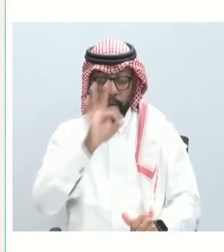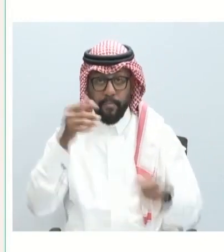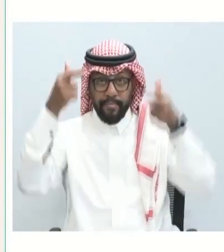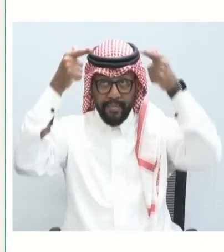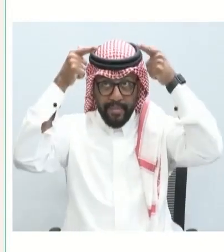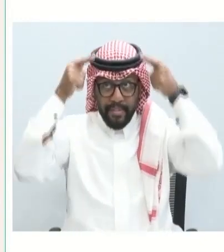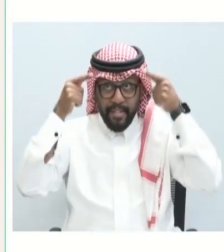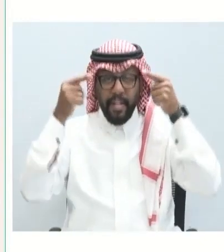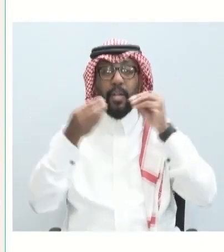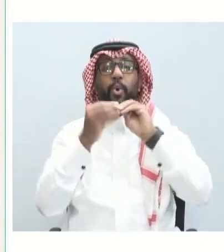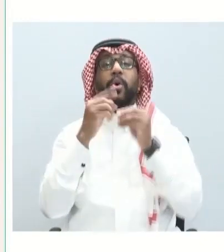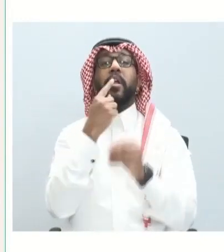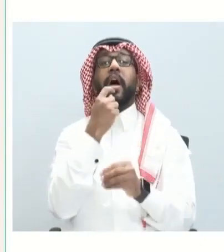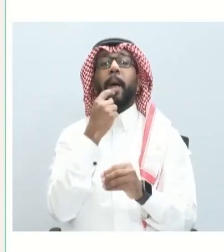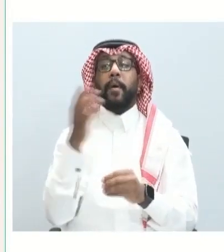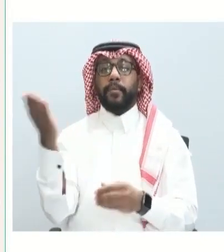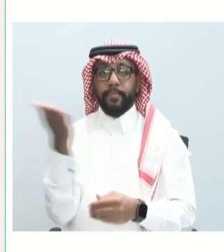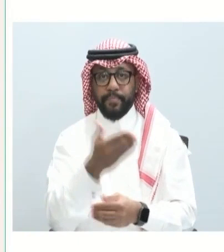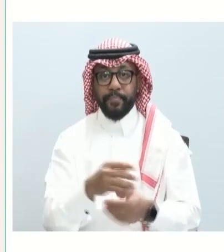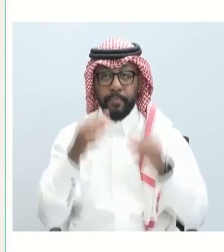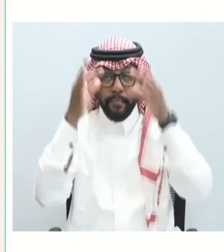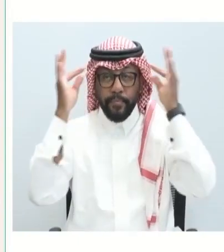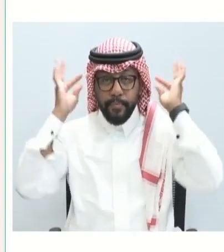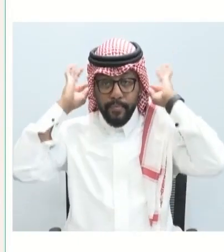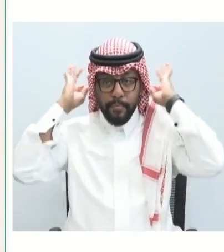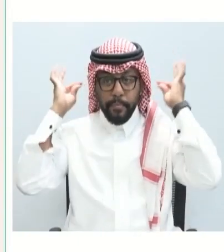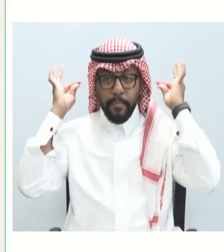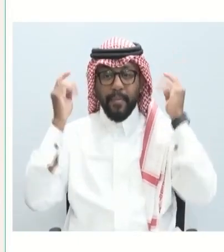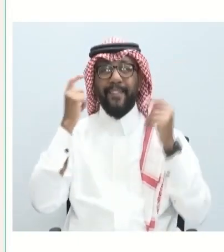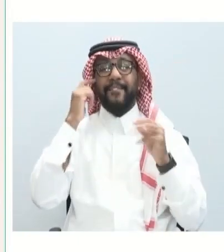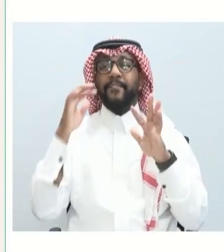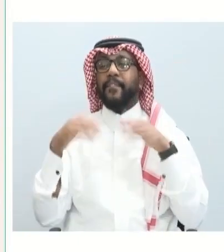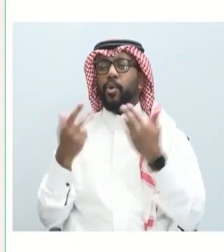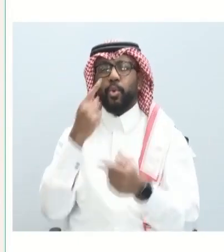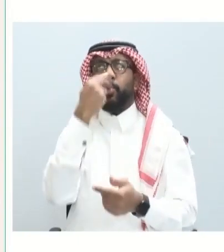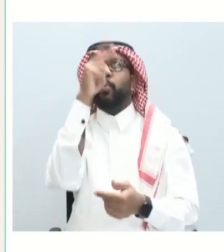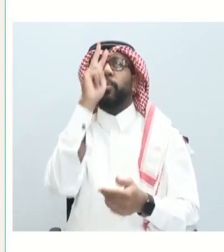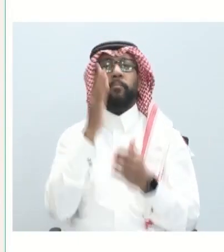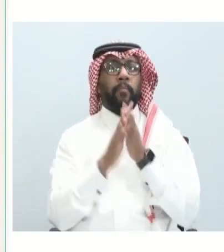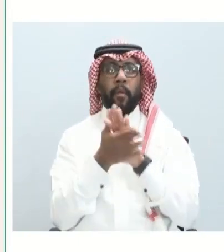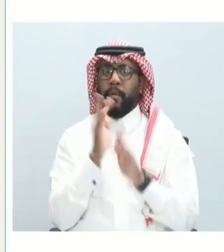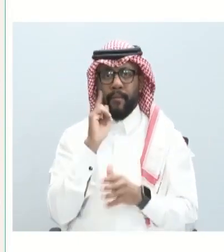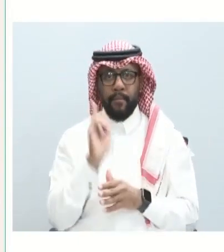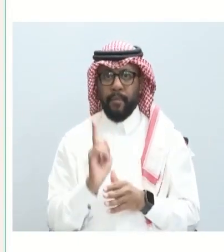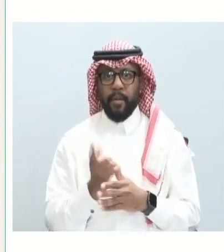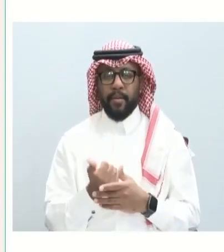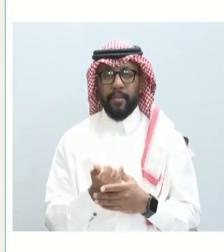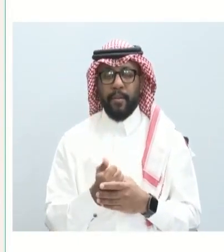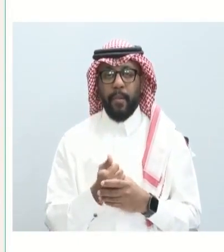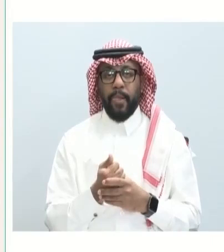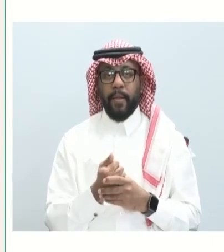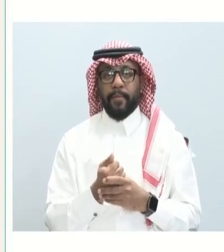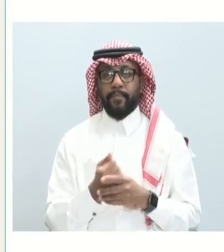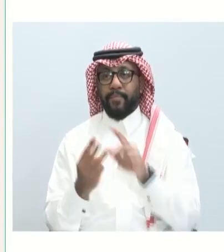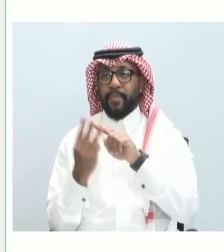راس المتسابق الثالث اذن قبعه سوداء على المتسابق الاول على راس المسابق الاول وقبعه سوداء على راس